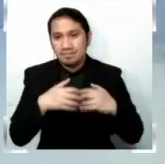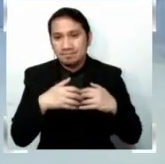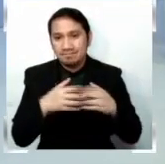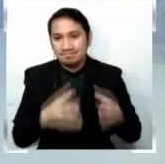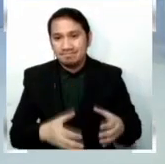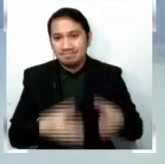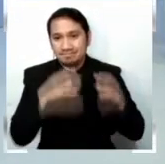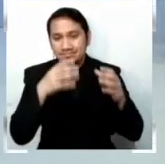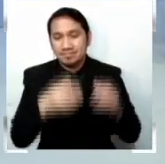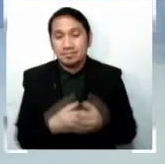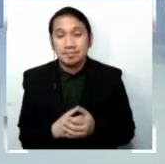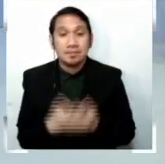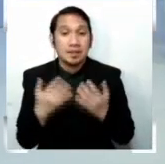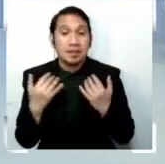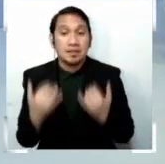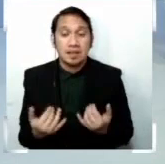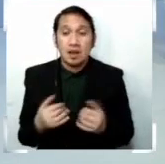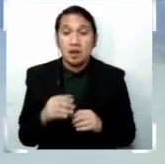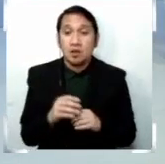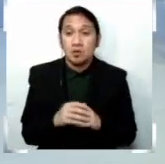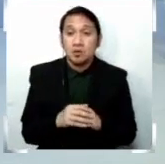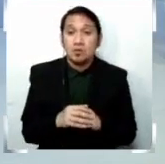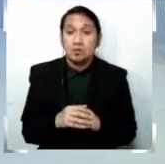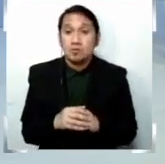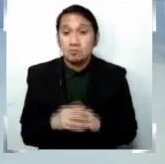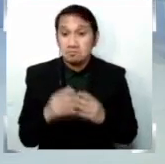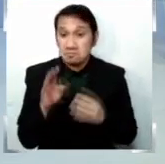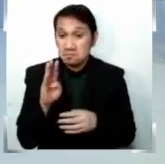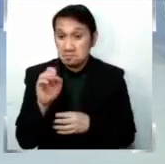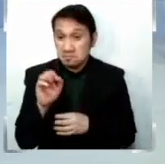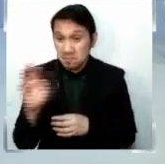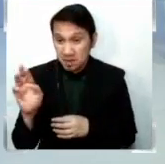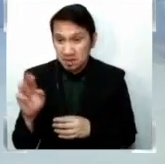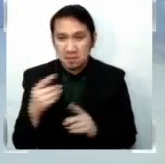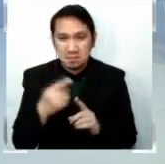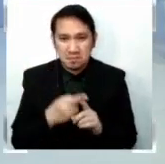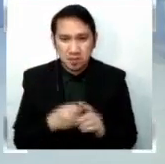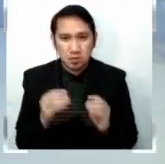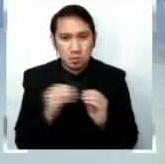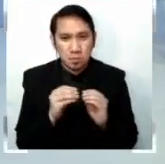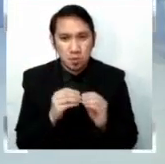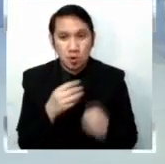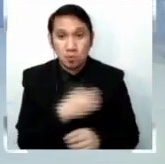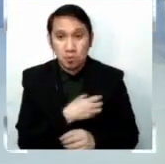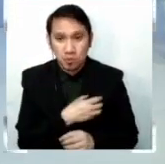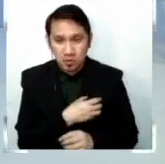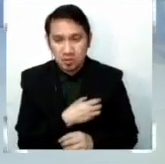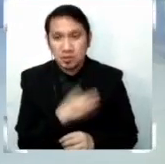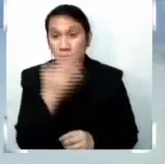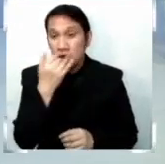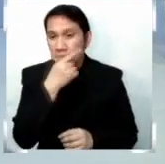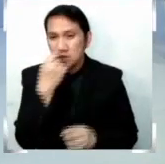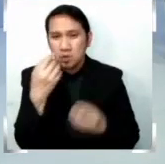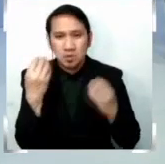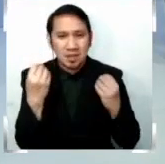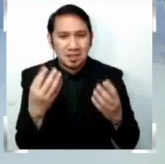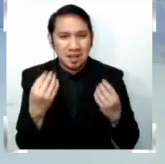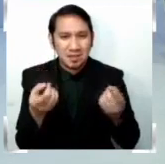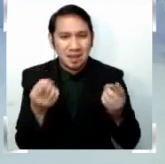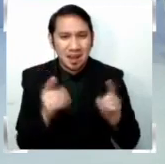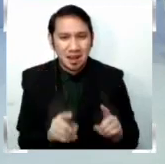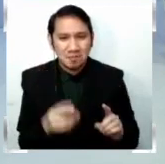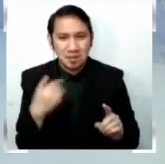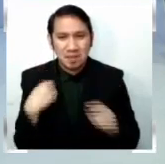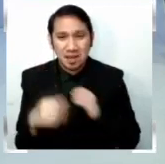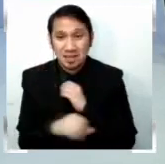Pinaikting ng PNP ang police visibility ngayong pumasok na ang bare months. Yan ay para mapigilan ang mga krimen gaya ng mga nahulikam sa ilang lugar. Saksi